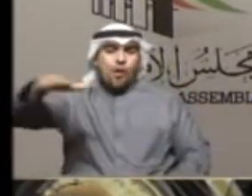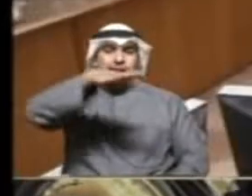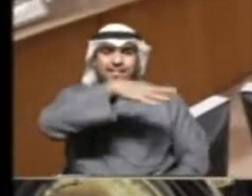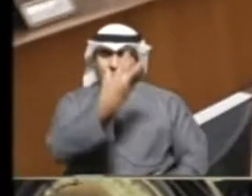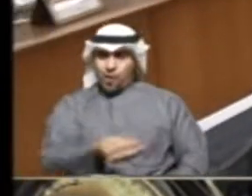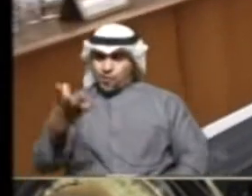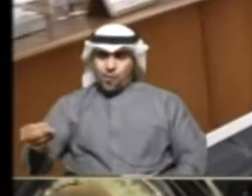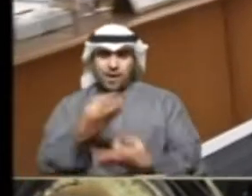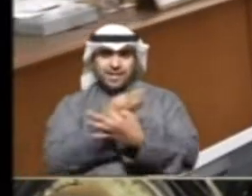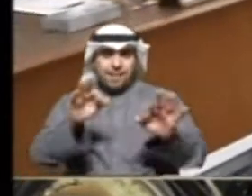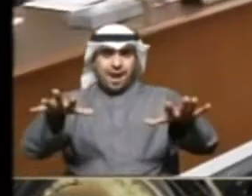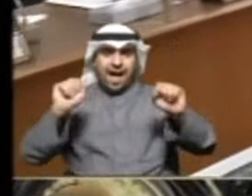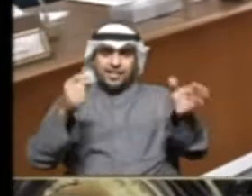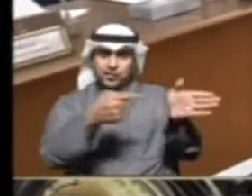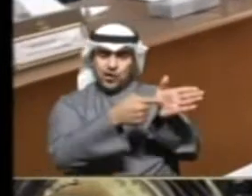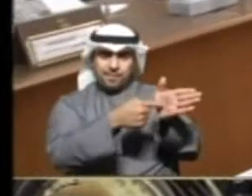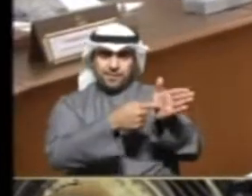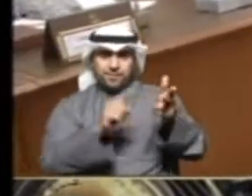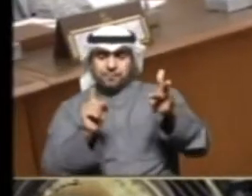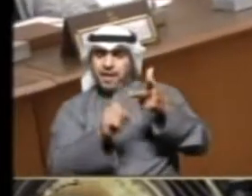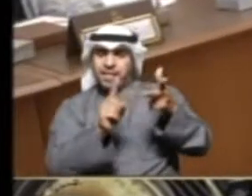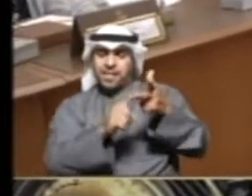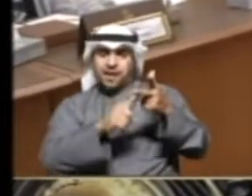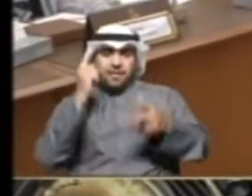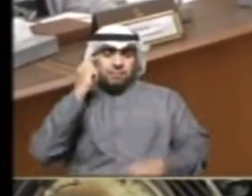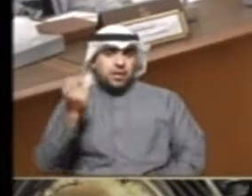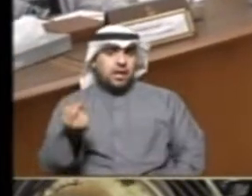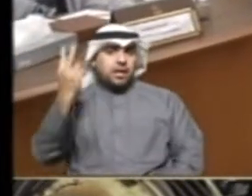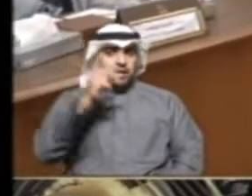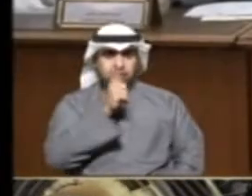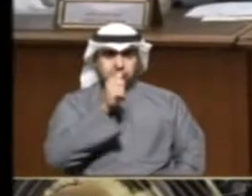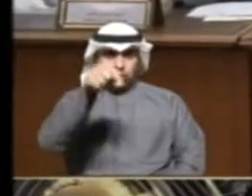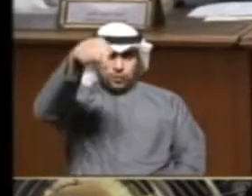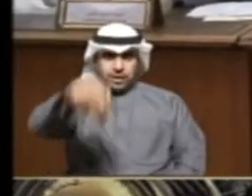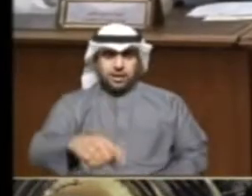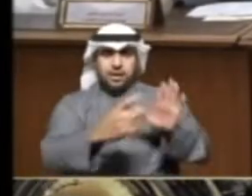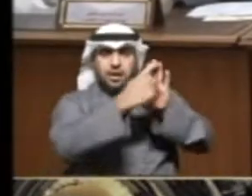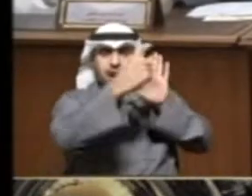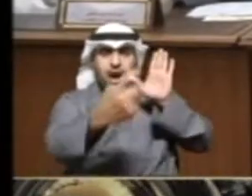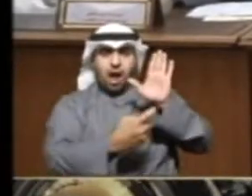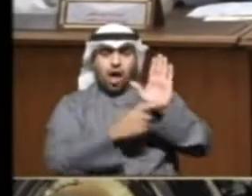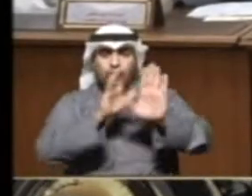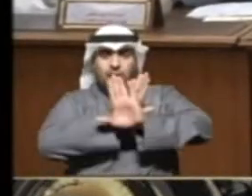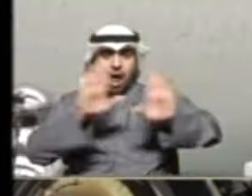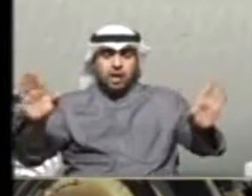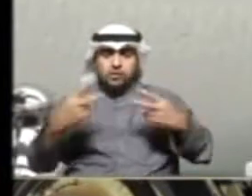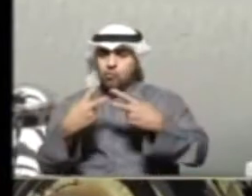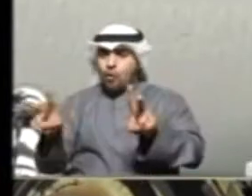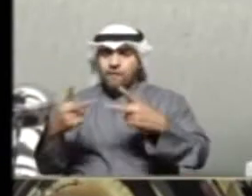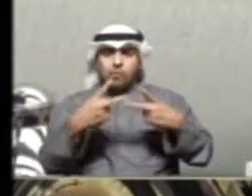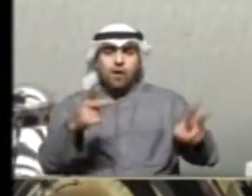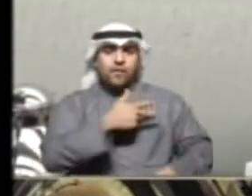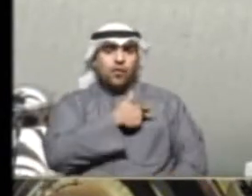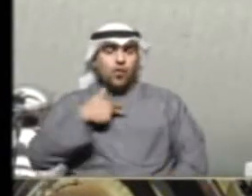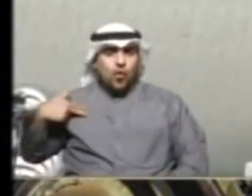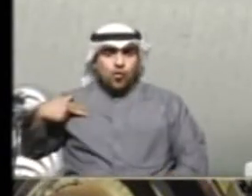الدولة. اقتراح اعتماد قوائم الحوكمة في المؤسسات الحكومية أبرز ما تم مناقشته على طاولة اللجنة المالية